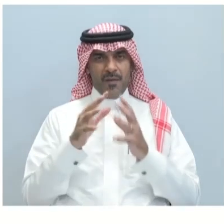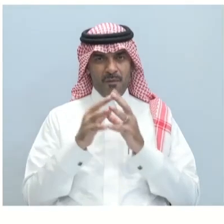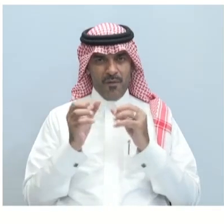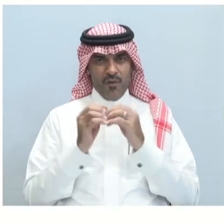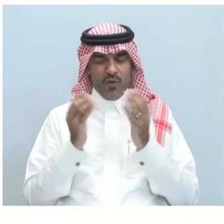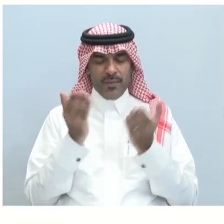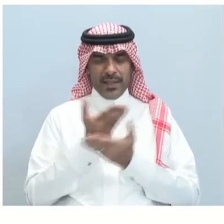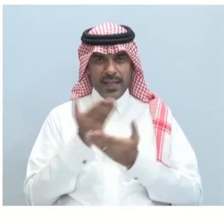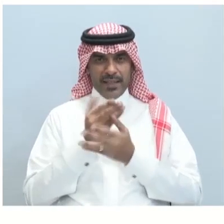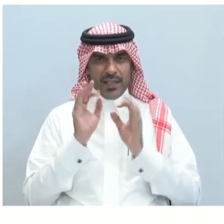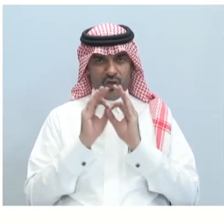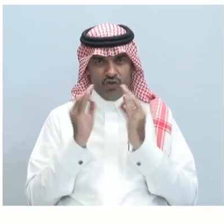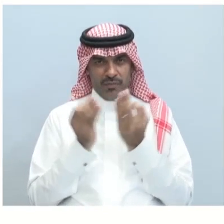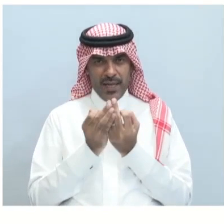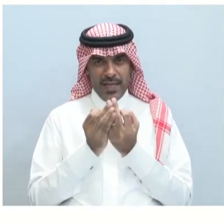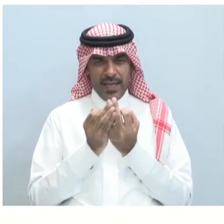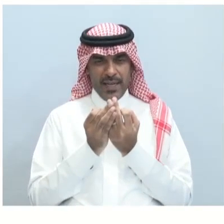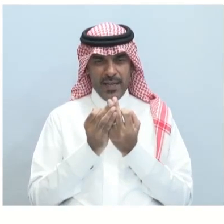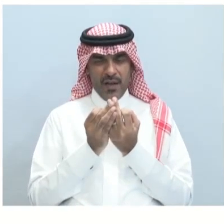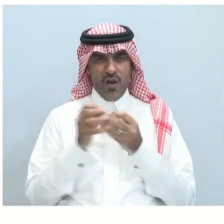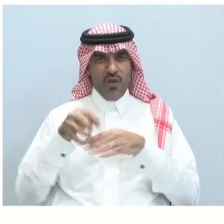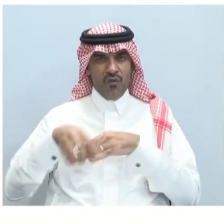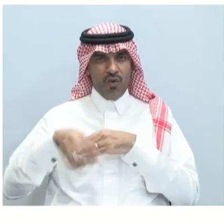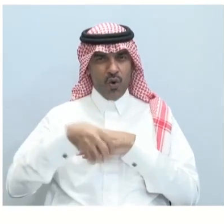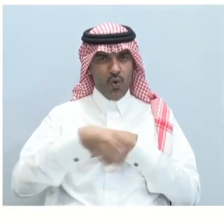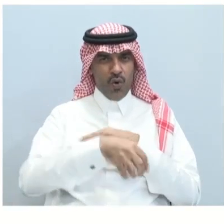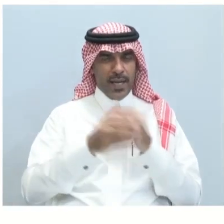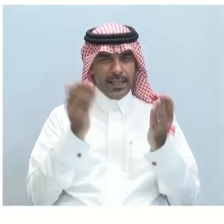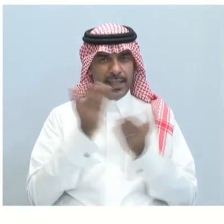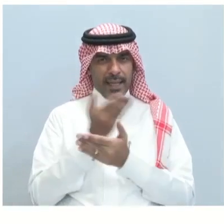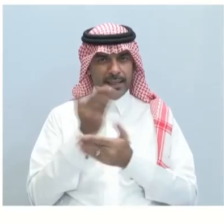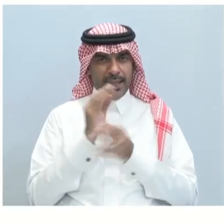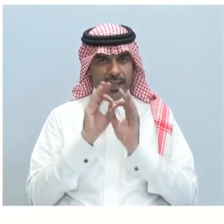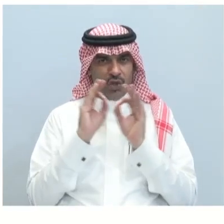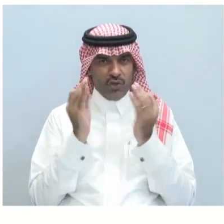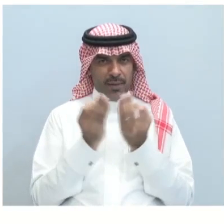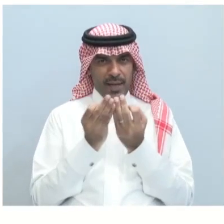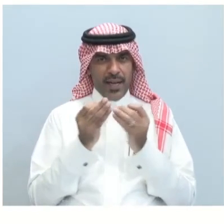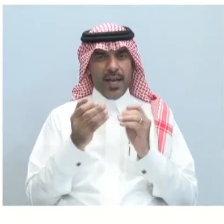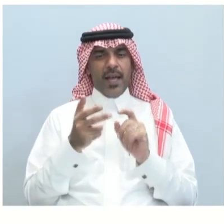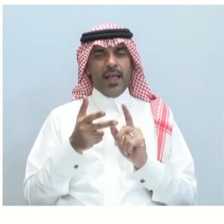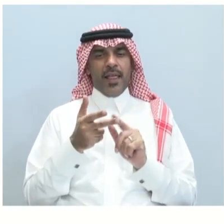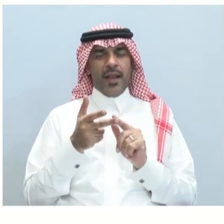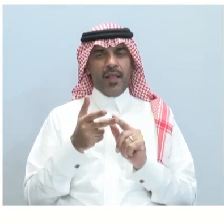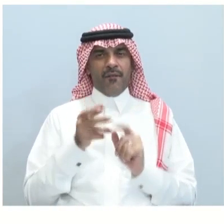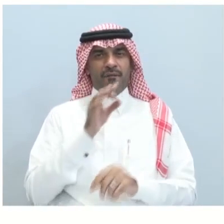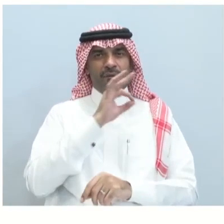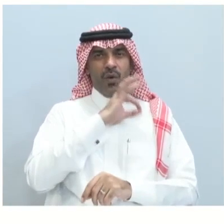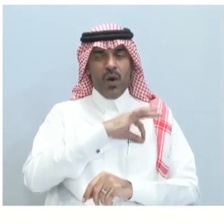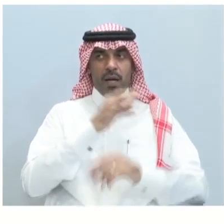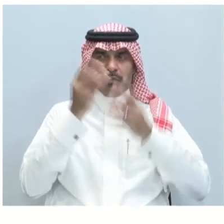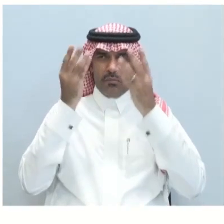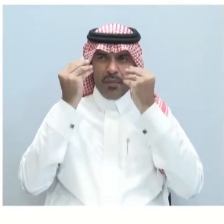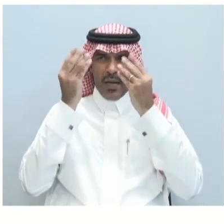الدراسات الاجتماعيه نعم فروع الدراسات الاجتماعيه نعم وفوائد معرفه